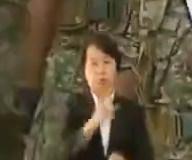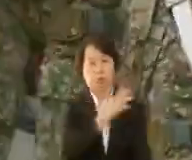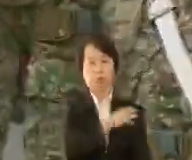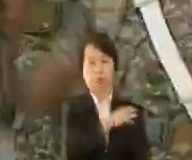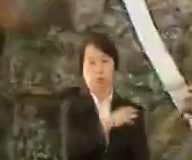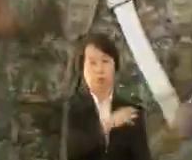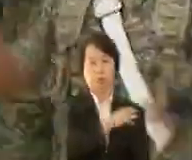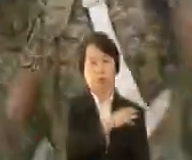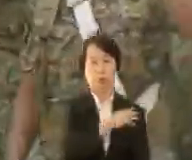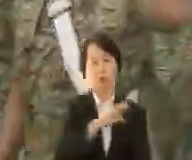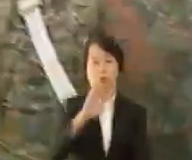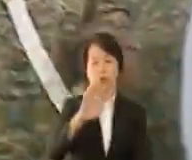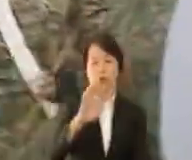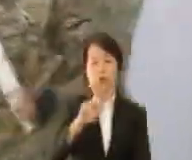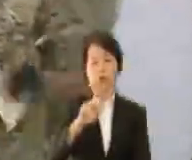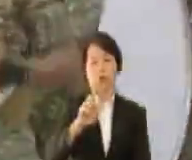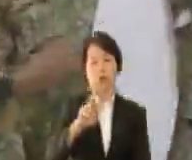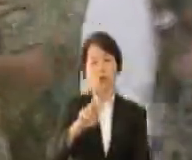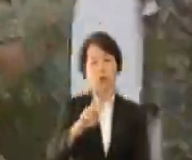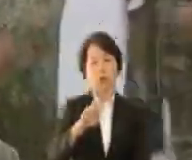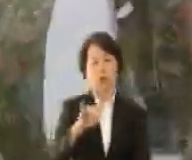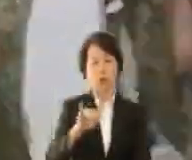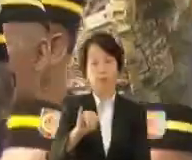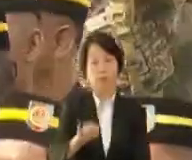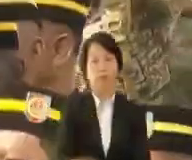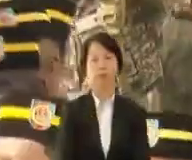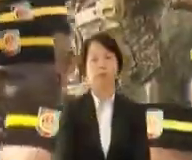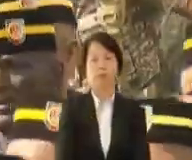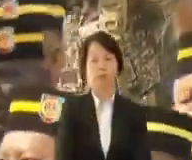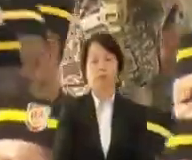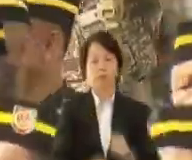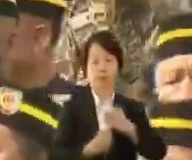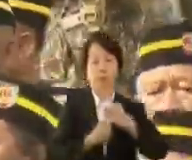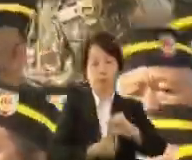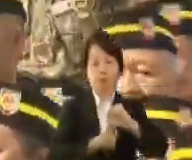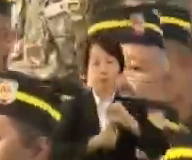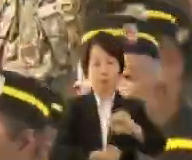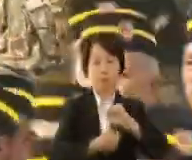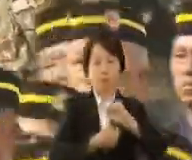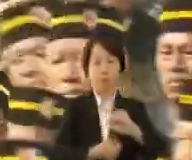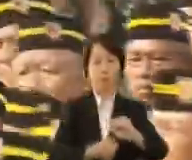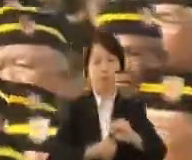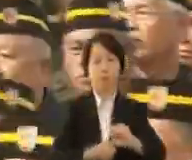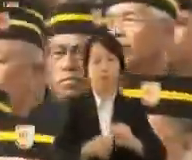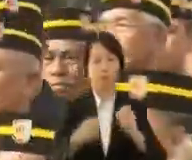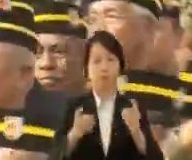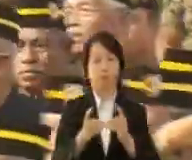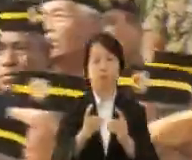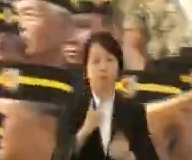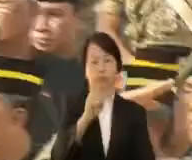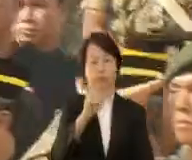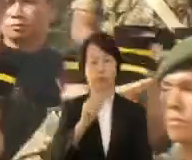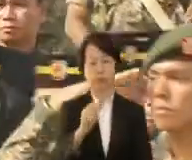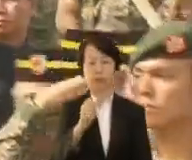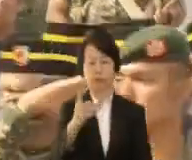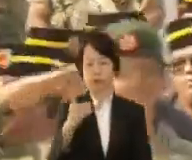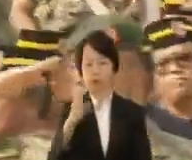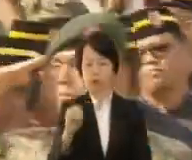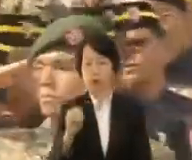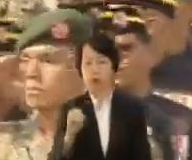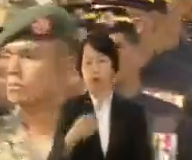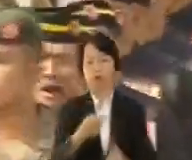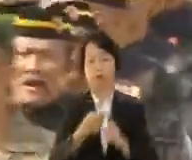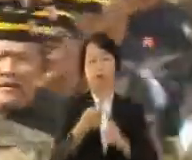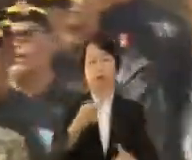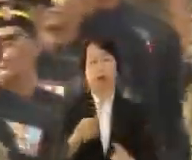Major Sergeant Ahmed Fikri bin Ismail. Kontingen seterusnya, ketumbukan Tentera Darat Malaysia yang